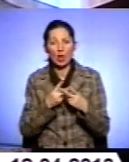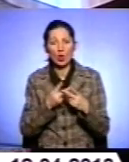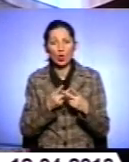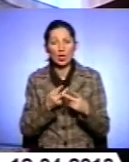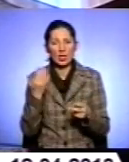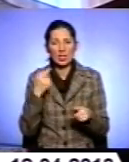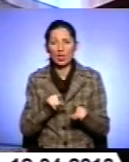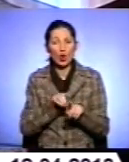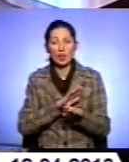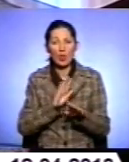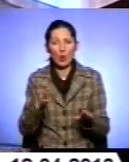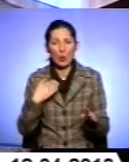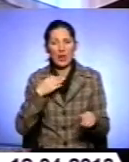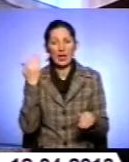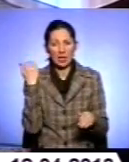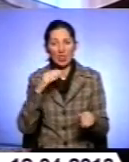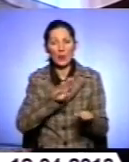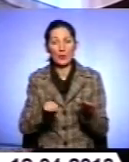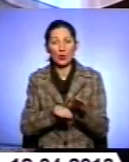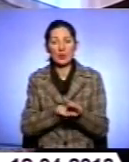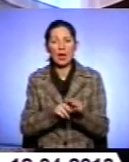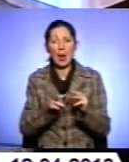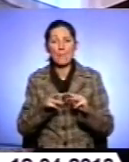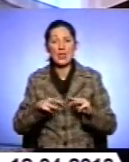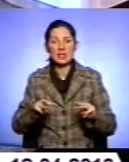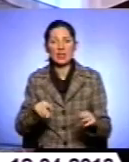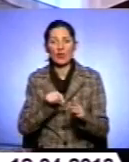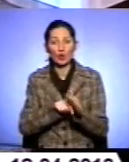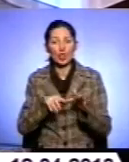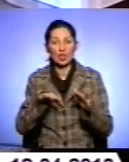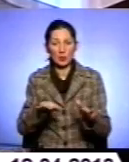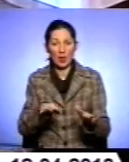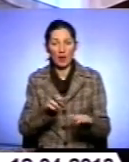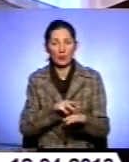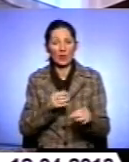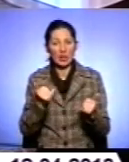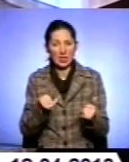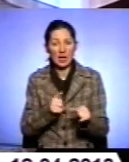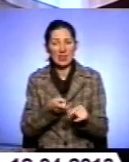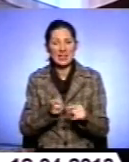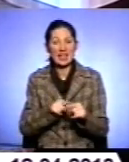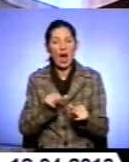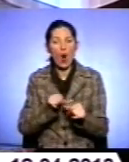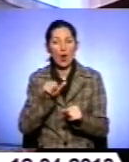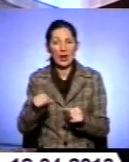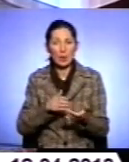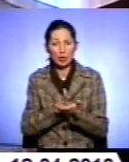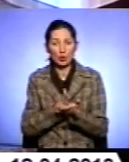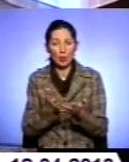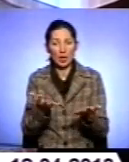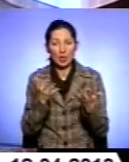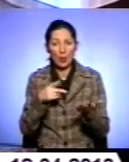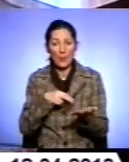були підпорядковувалися Міністерству внутрішніх справ, це тепер окрема служба. Значить, ясно, що ми приходимо вже зараз